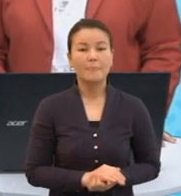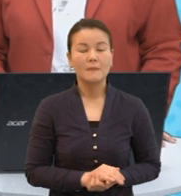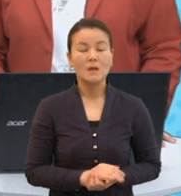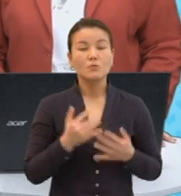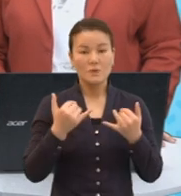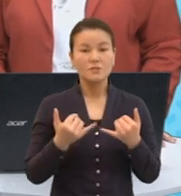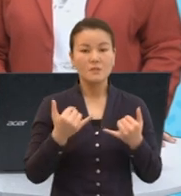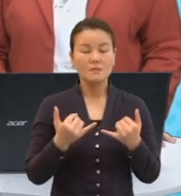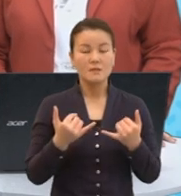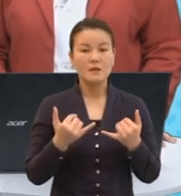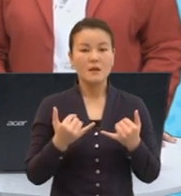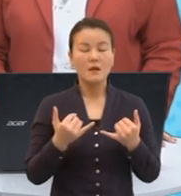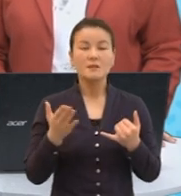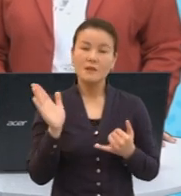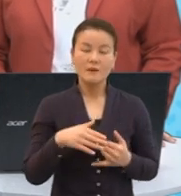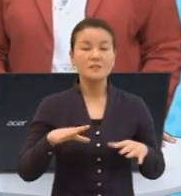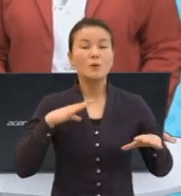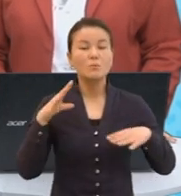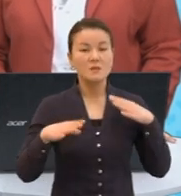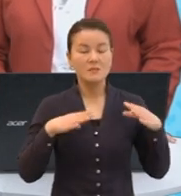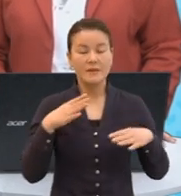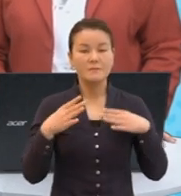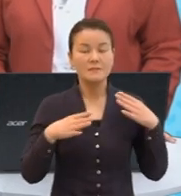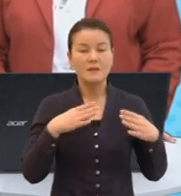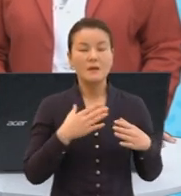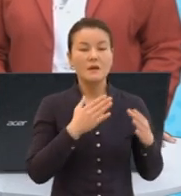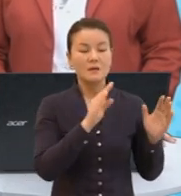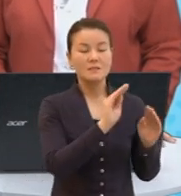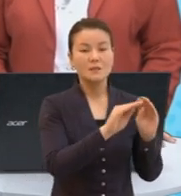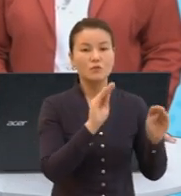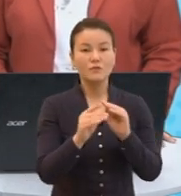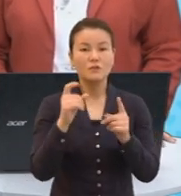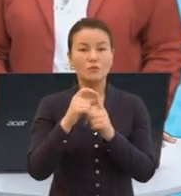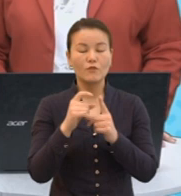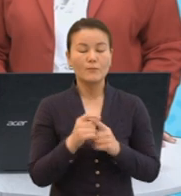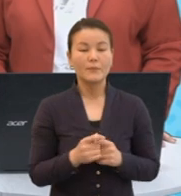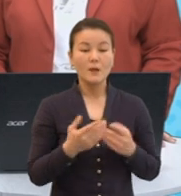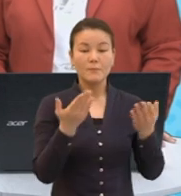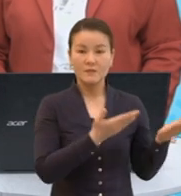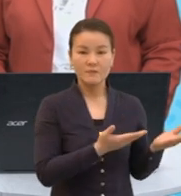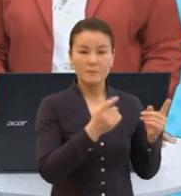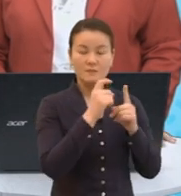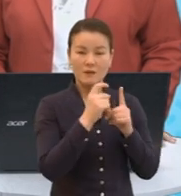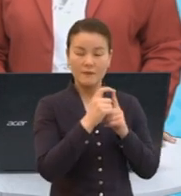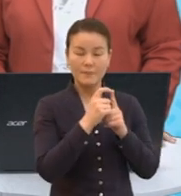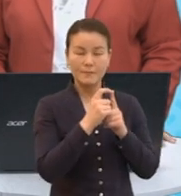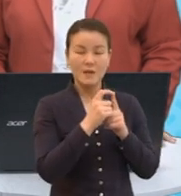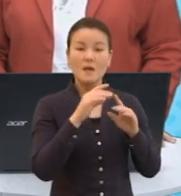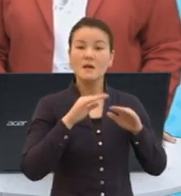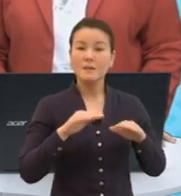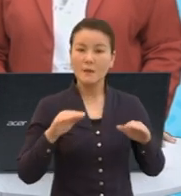Ну а теперь давайте поупражняемся в расстановке слов по алфавиту. Перед вами словарные слова.